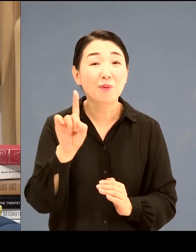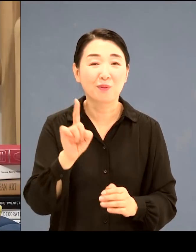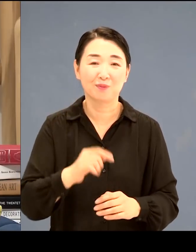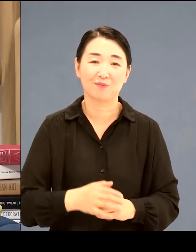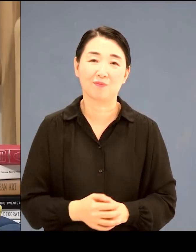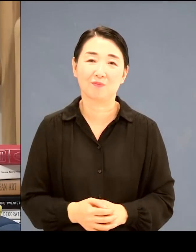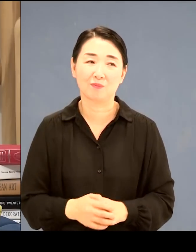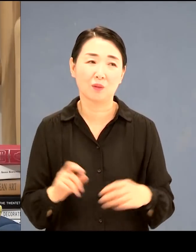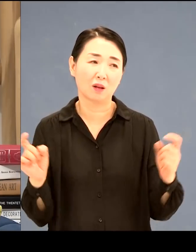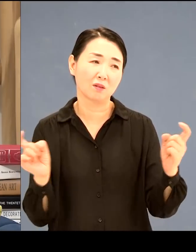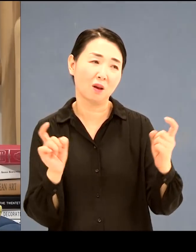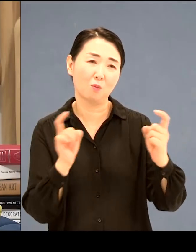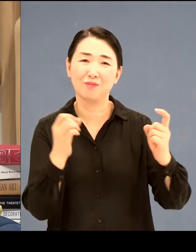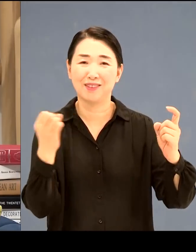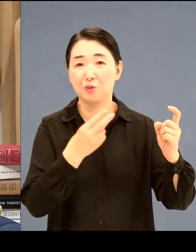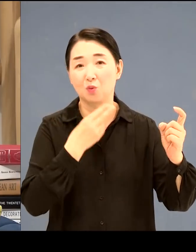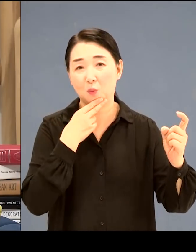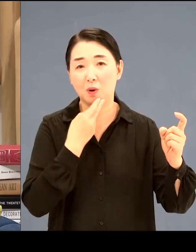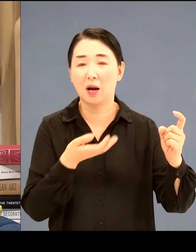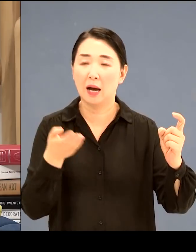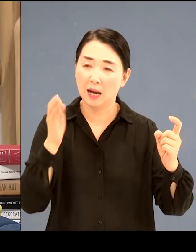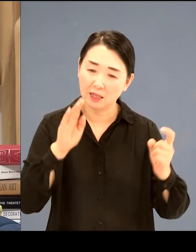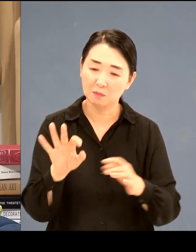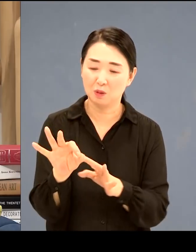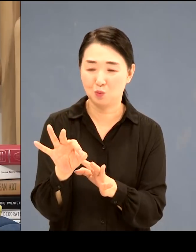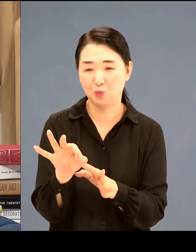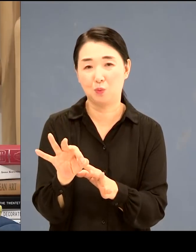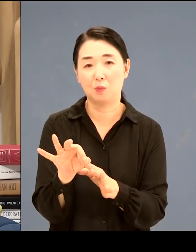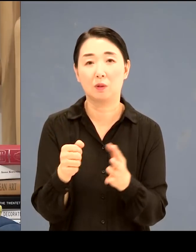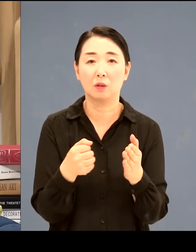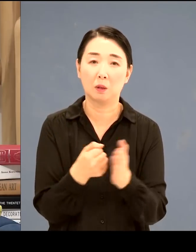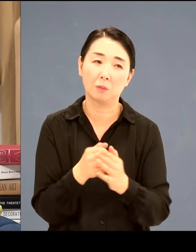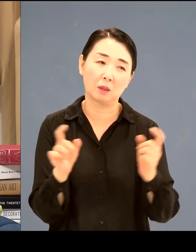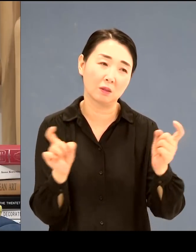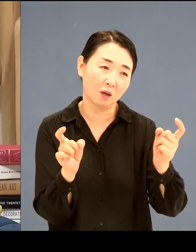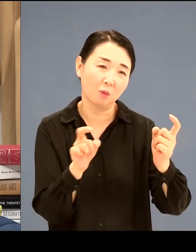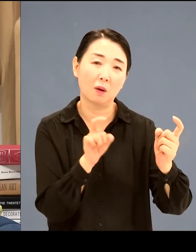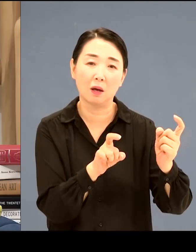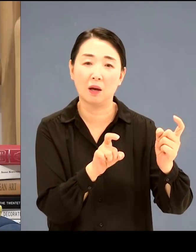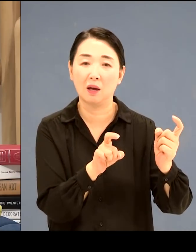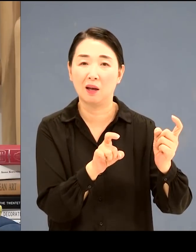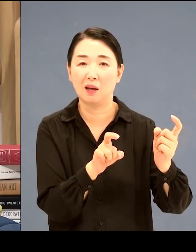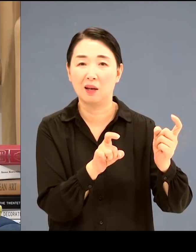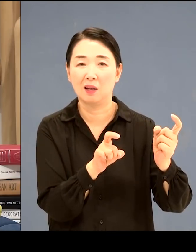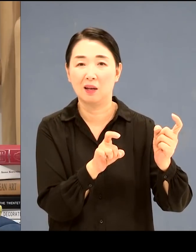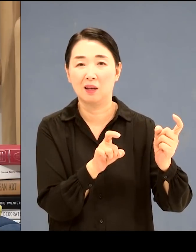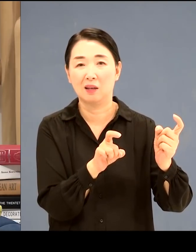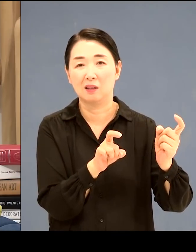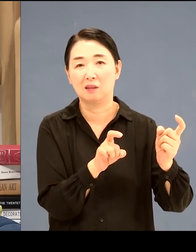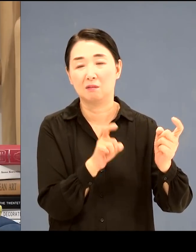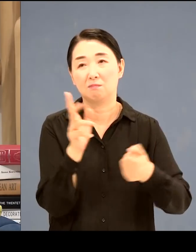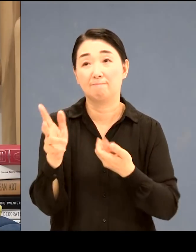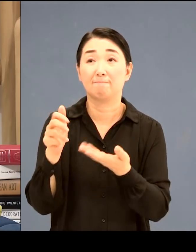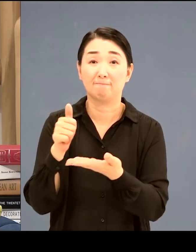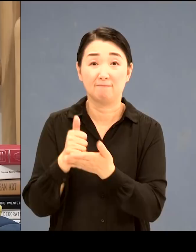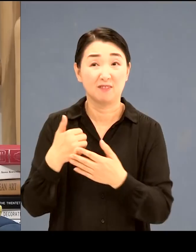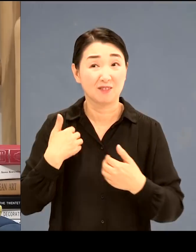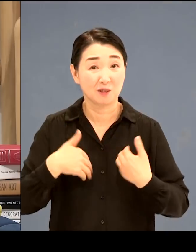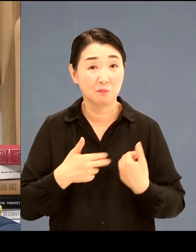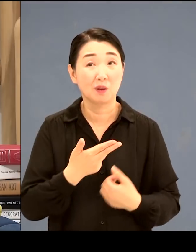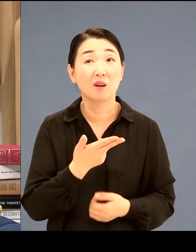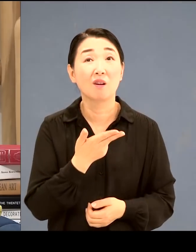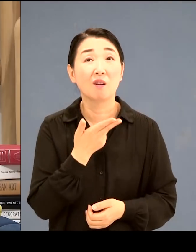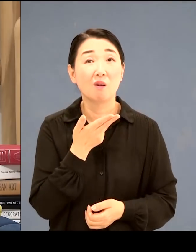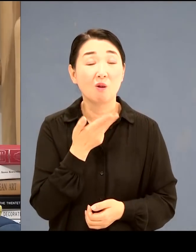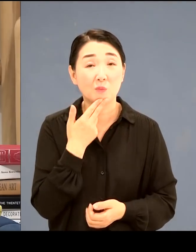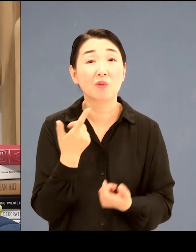싸움이 그렇게 많이 하지는 않았는데 네. 재정 때문에 이 싸움 하는 것 자체가 굉장히 하나님이 기뻐하시지 않는